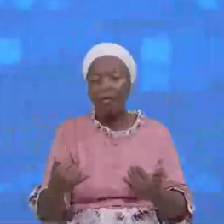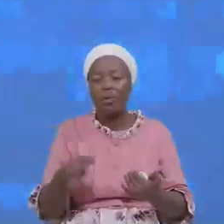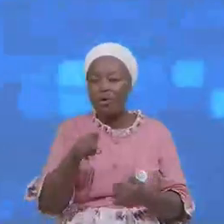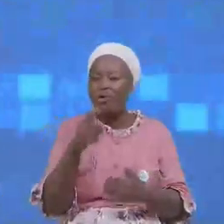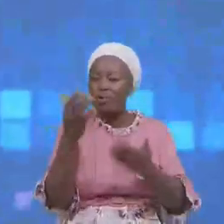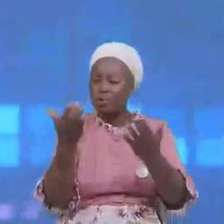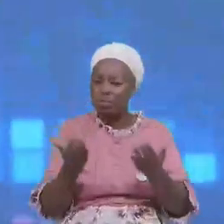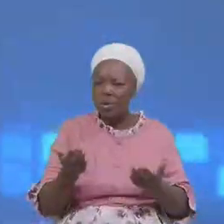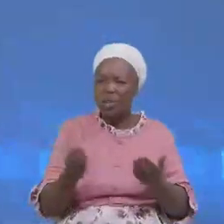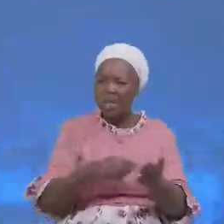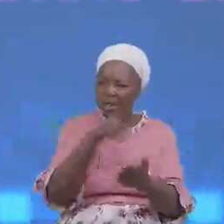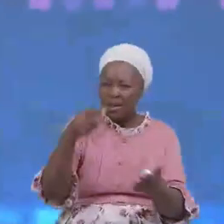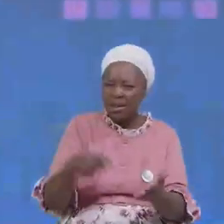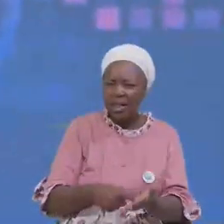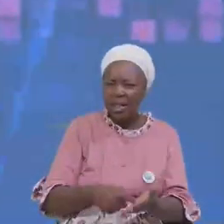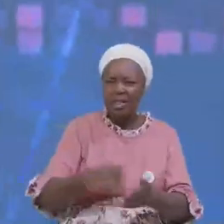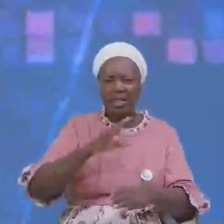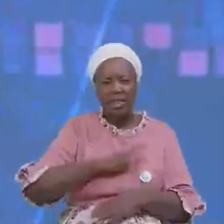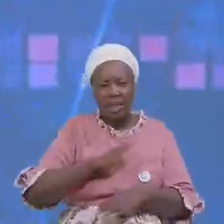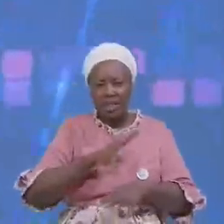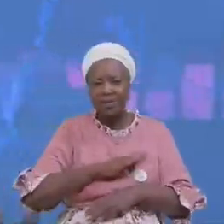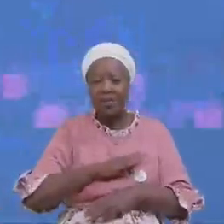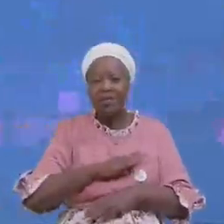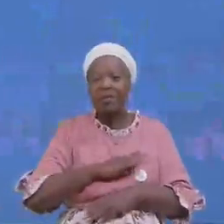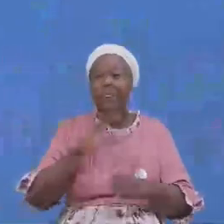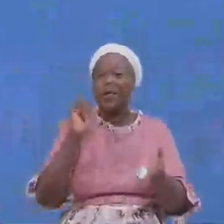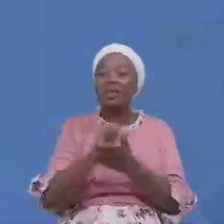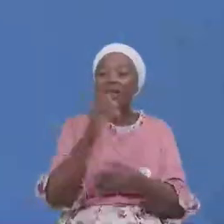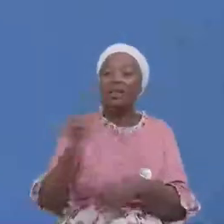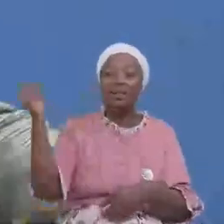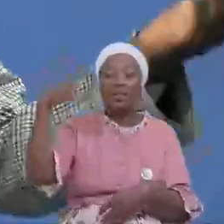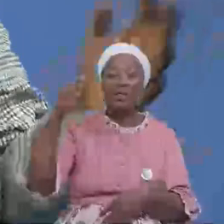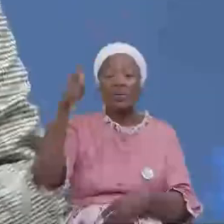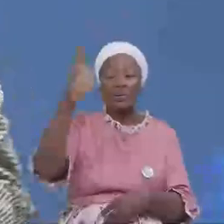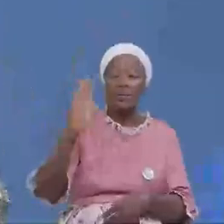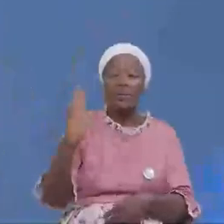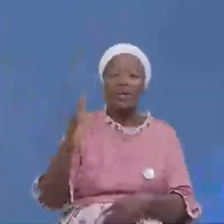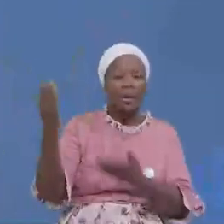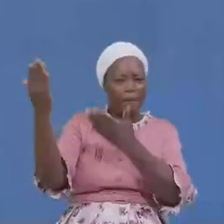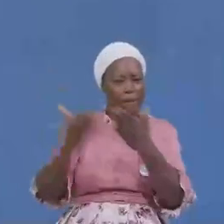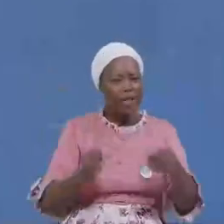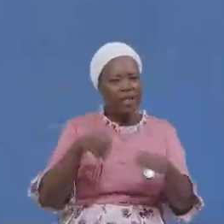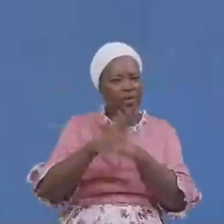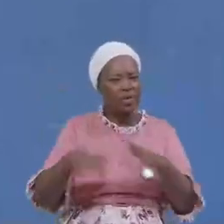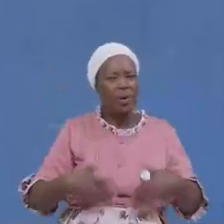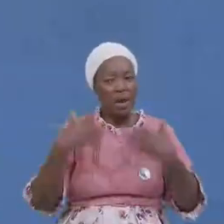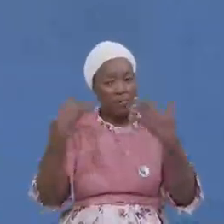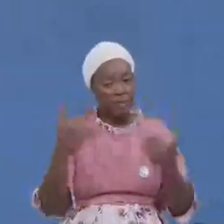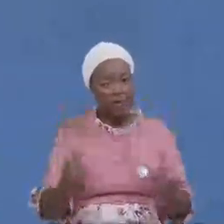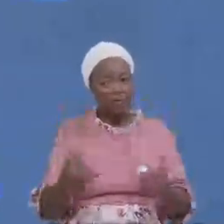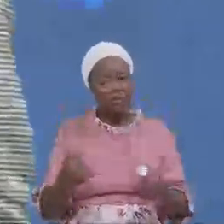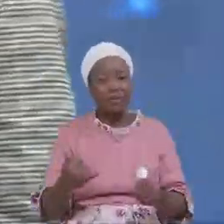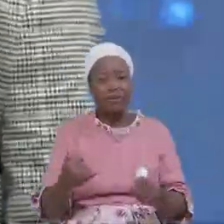Vous voulez cette satisfaction que la grâce de Dieu apporte dans votre vie maintenant.